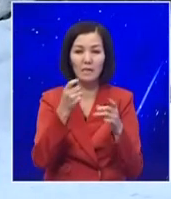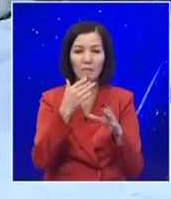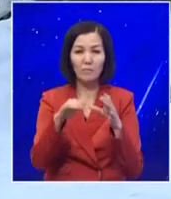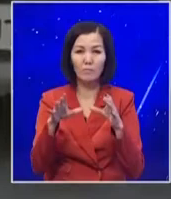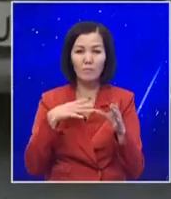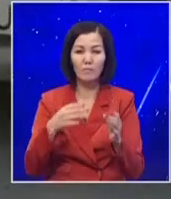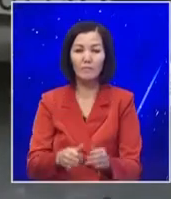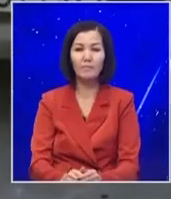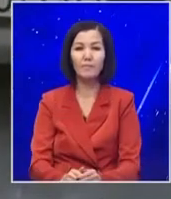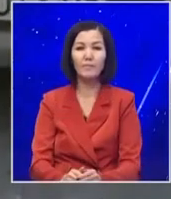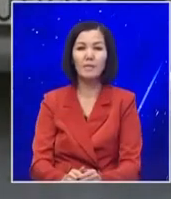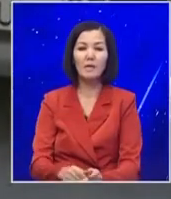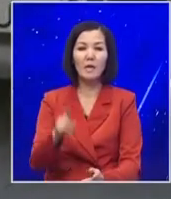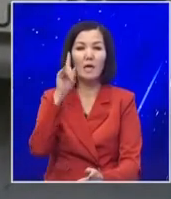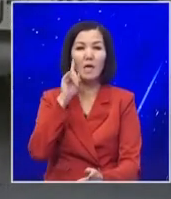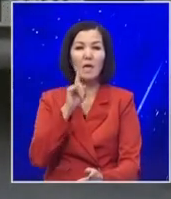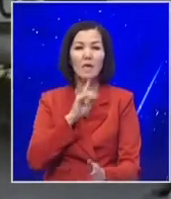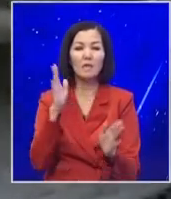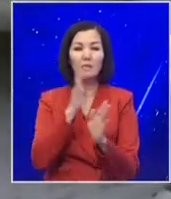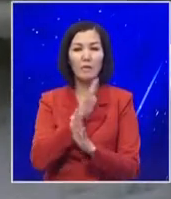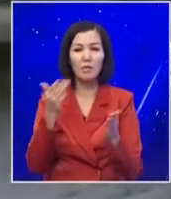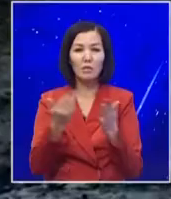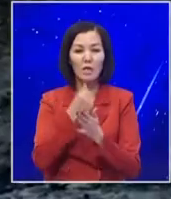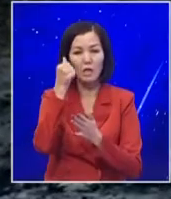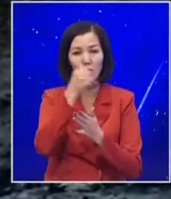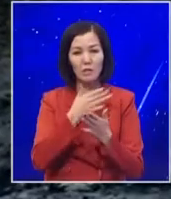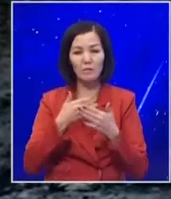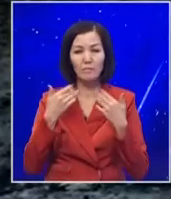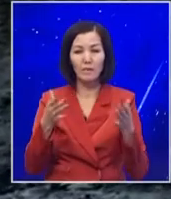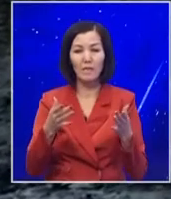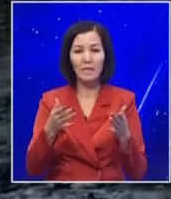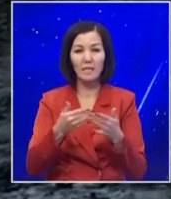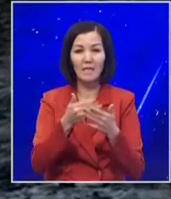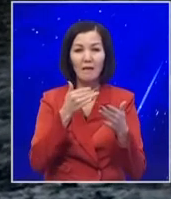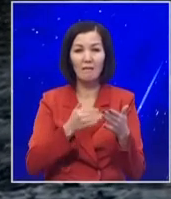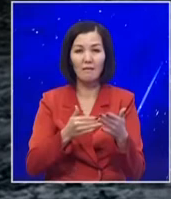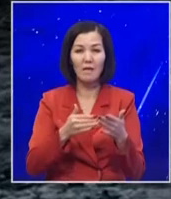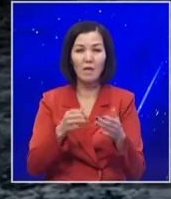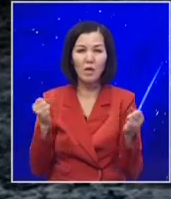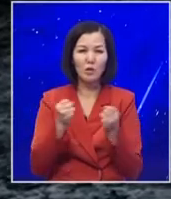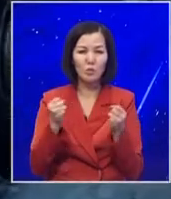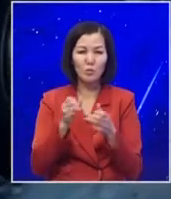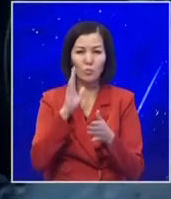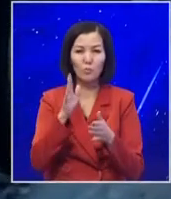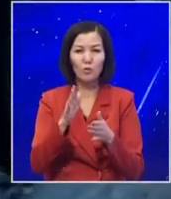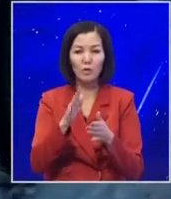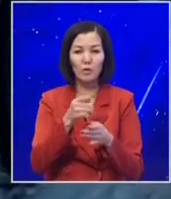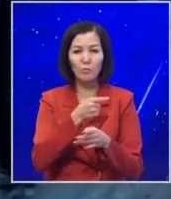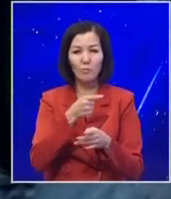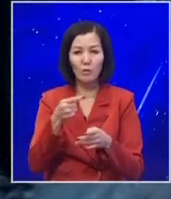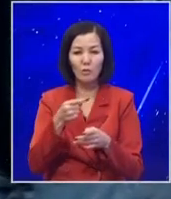асырамыз. Қазгидрометтің хабарлауынша жаңа жыл мерекесі күндері өңірде қатты аяз күтілуде. Өңірдің кей аймақтарында сынап